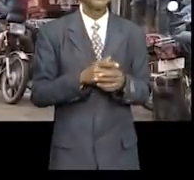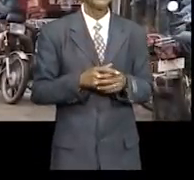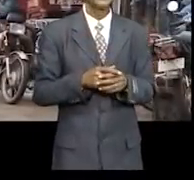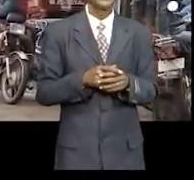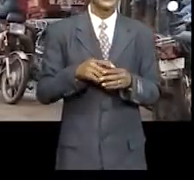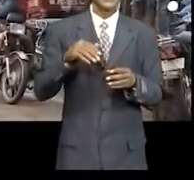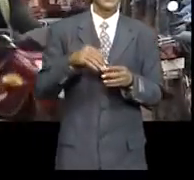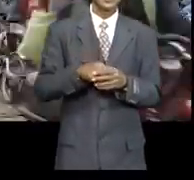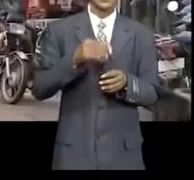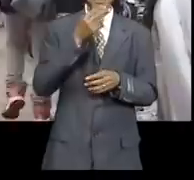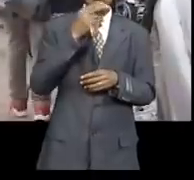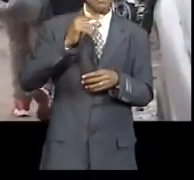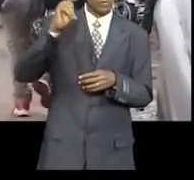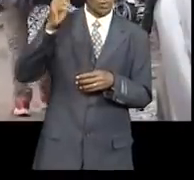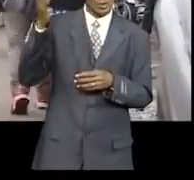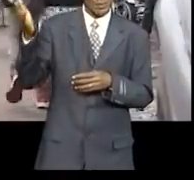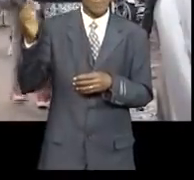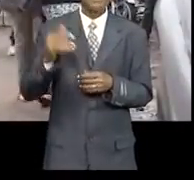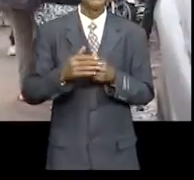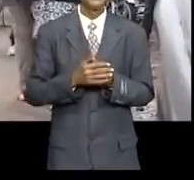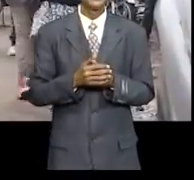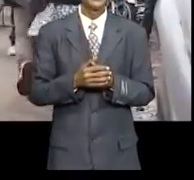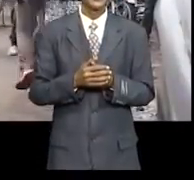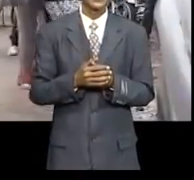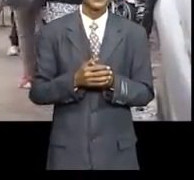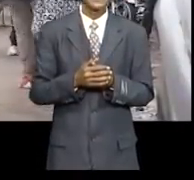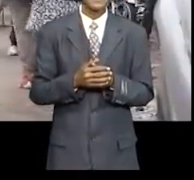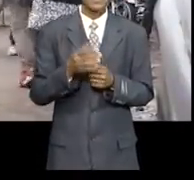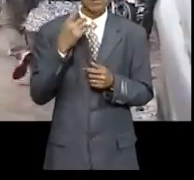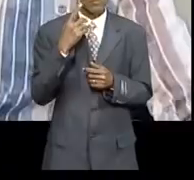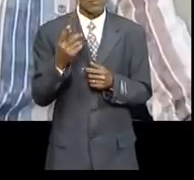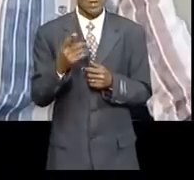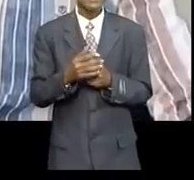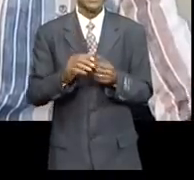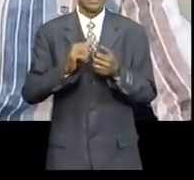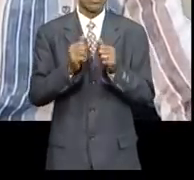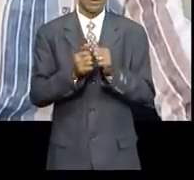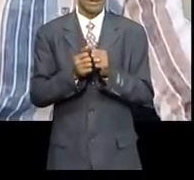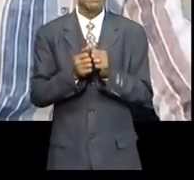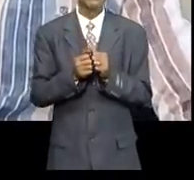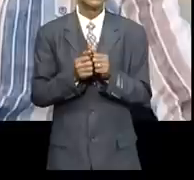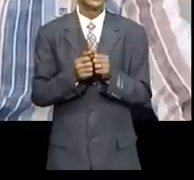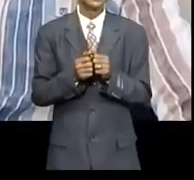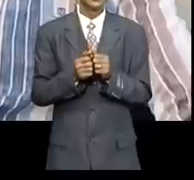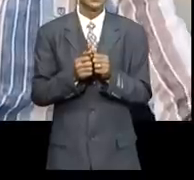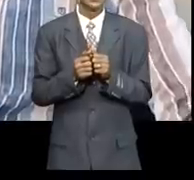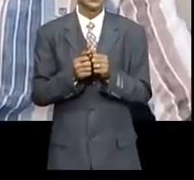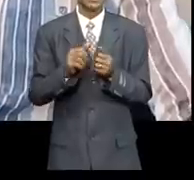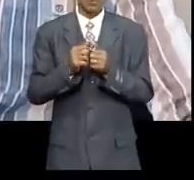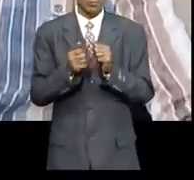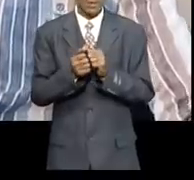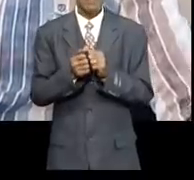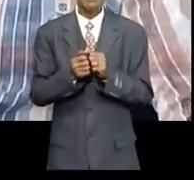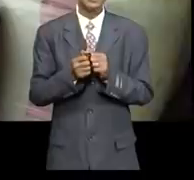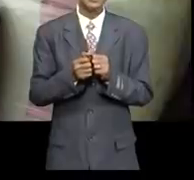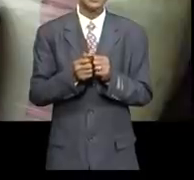résiste aux tempêtes les plus violentes. Cela s'explique par les mentales développées qui s'appuient sur les atouts de cette